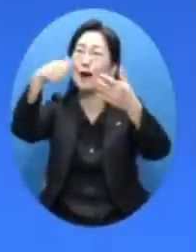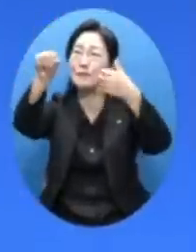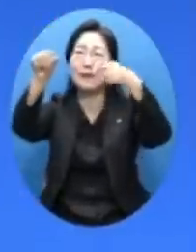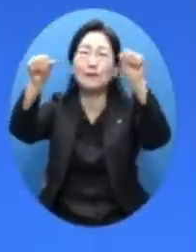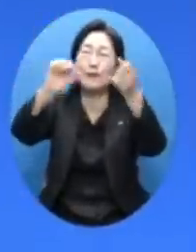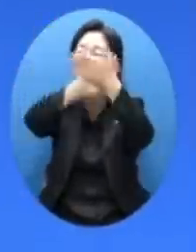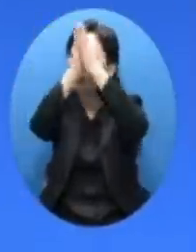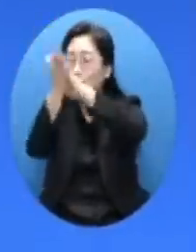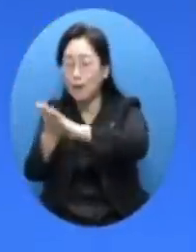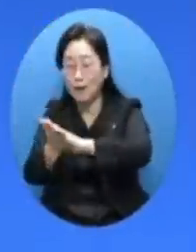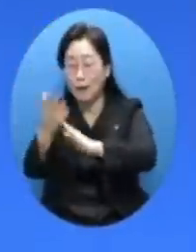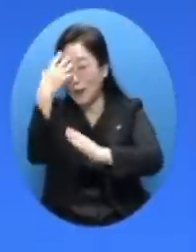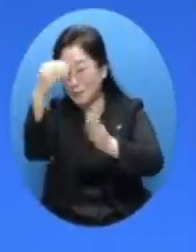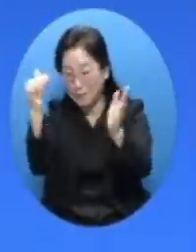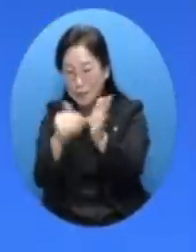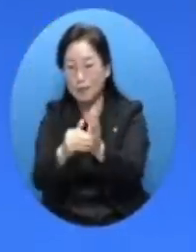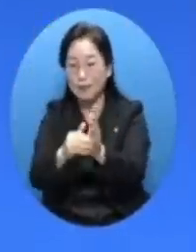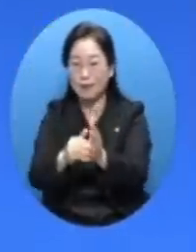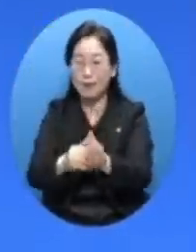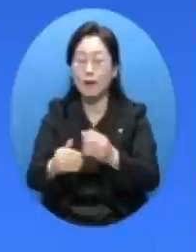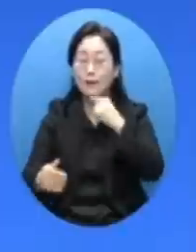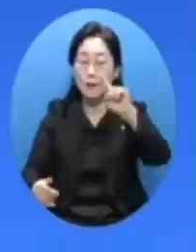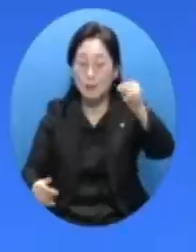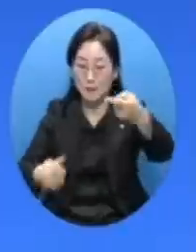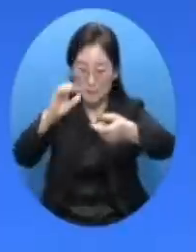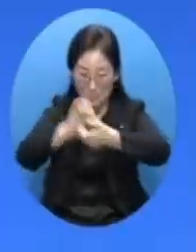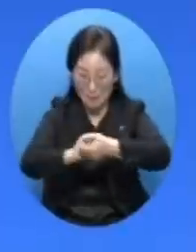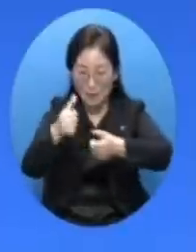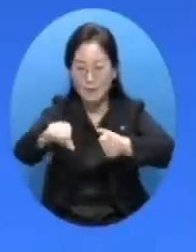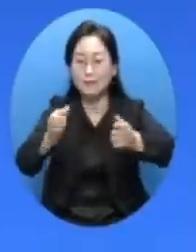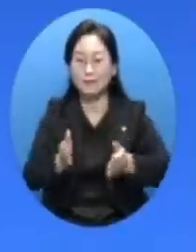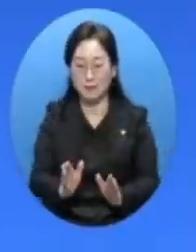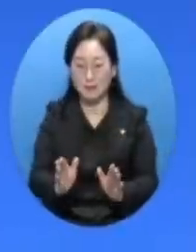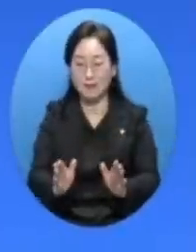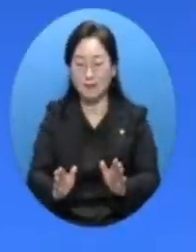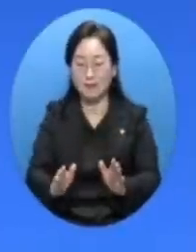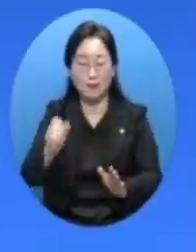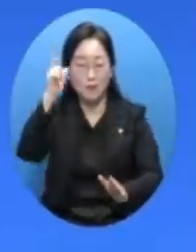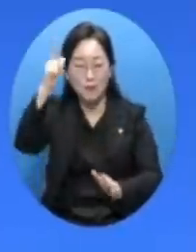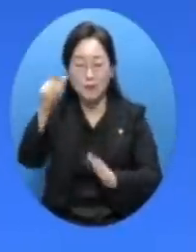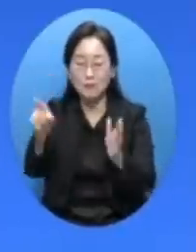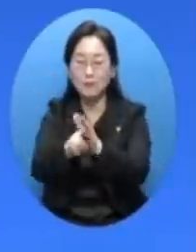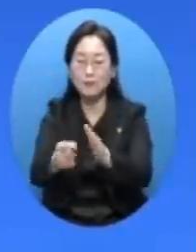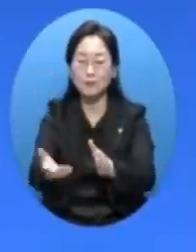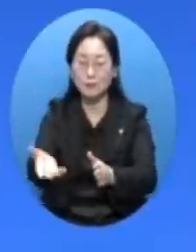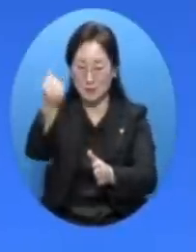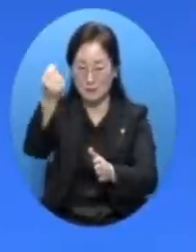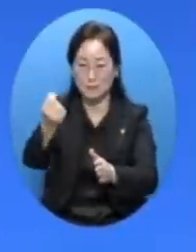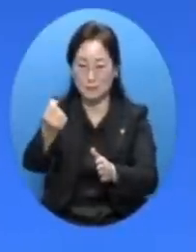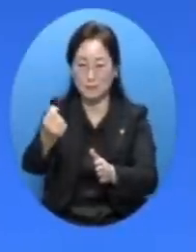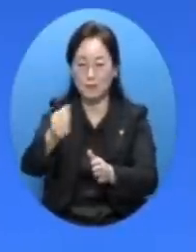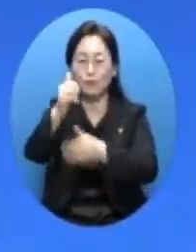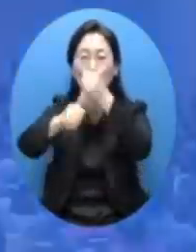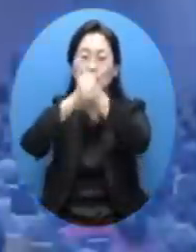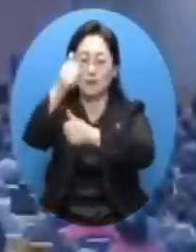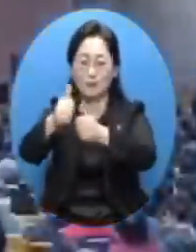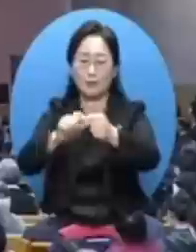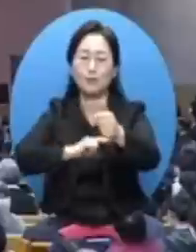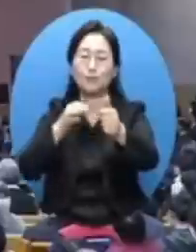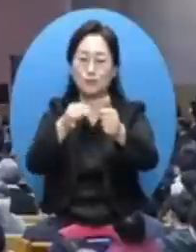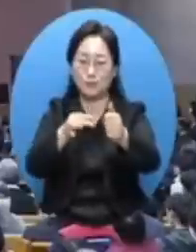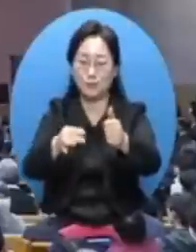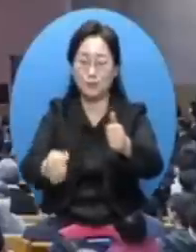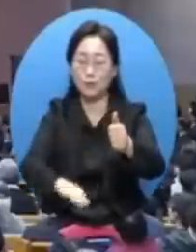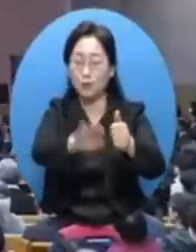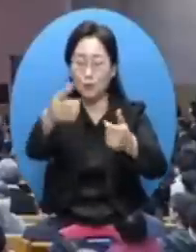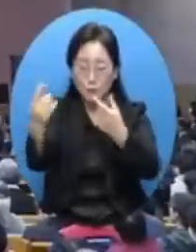변화된 모습을 보았고 그를 통해서 백세의 아들을 낳게 되었고 그런 위대한 믿음의 주상으로 자리 잡게 된 것입니다. 여러분 모두가